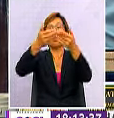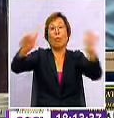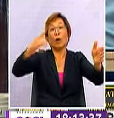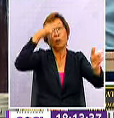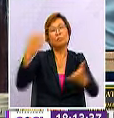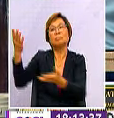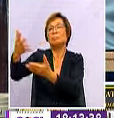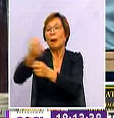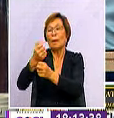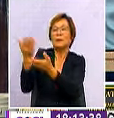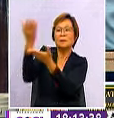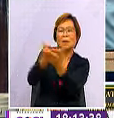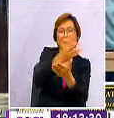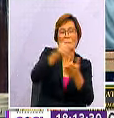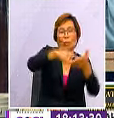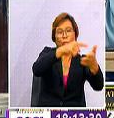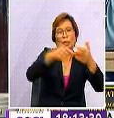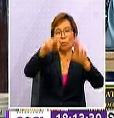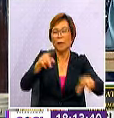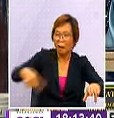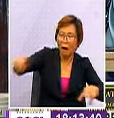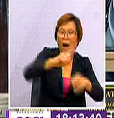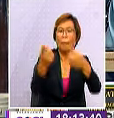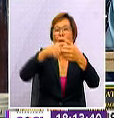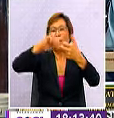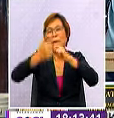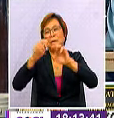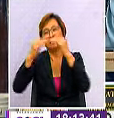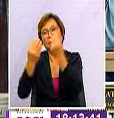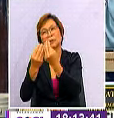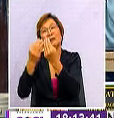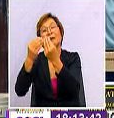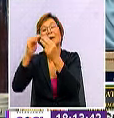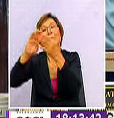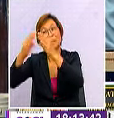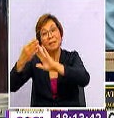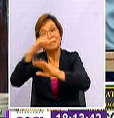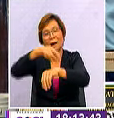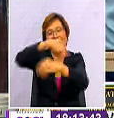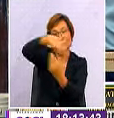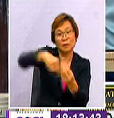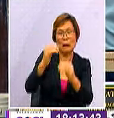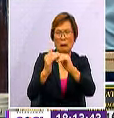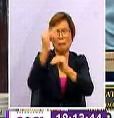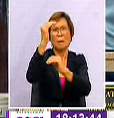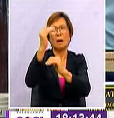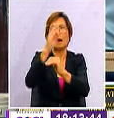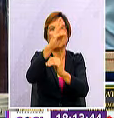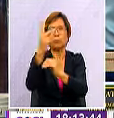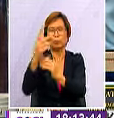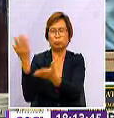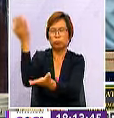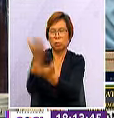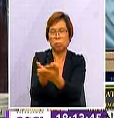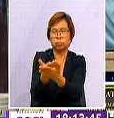mendapat cadangan dan undian rakyat berhubung isu masyarakat dan alam sekitar. Selain daripada lebih 6,000